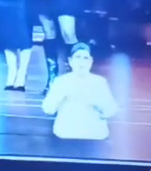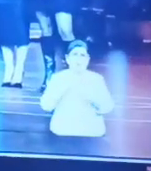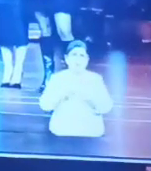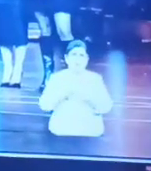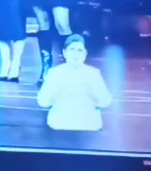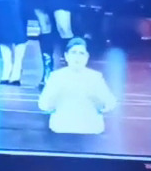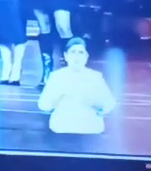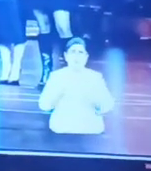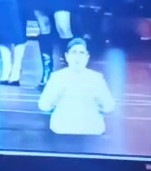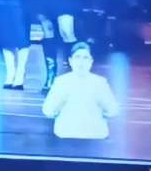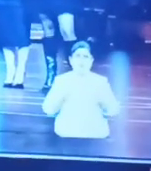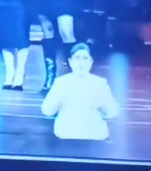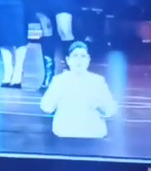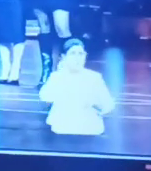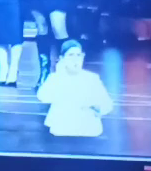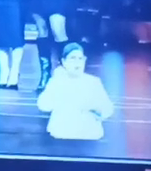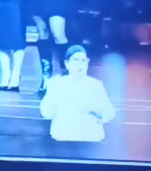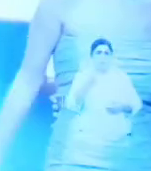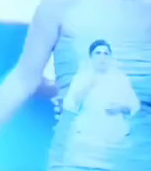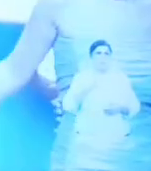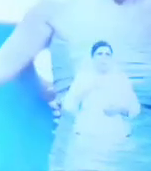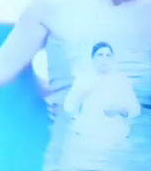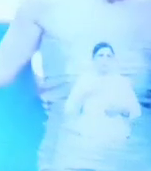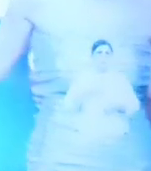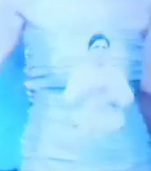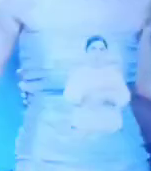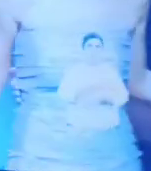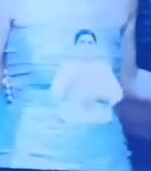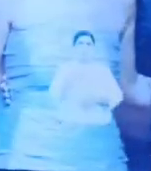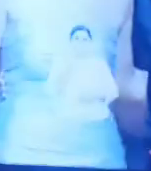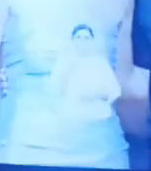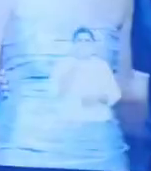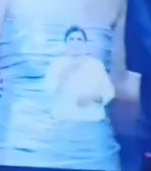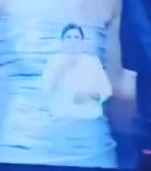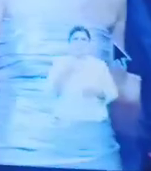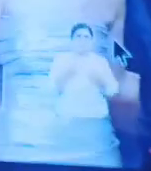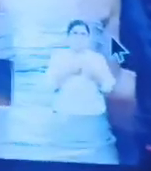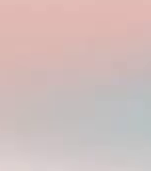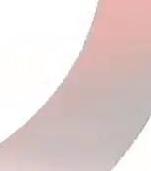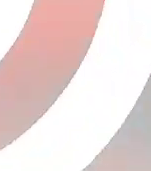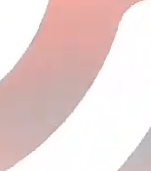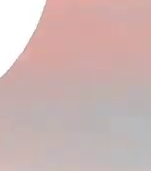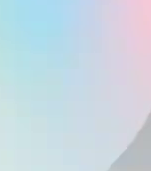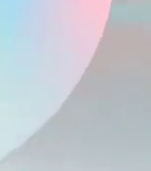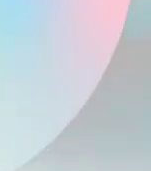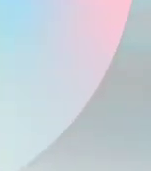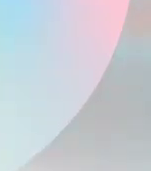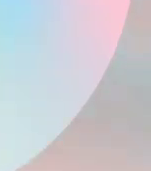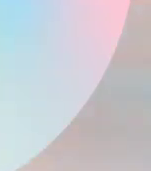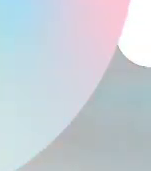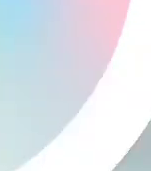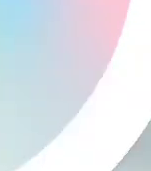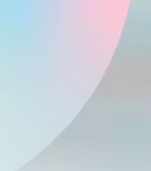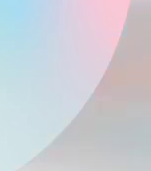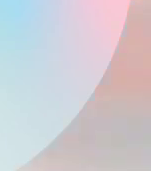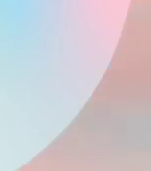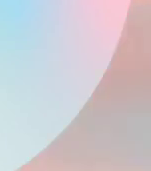بود، پینار دنیز بود، کارگردان تهیه کننده، اینا همه بودن و اومدن جایزه رو گرفتن و رفتن.